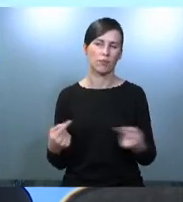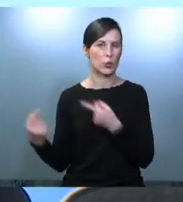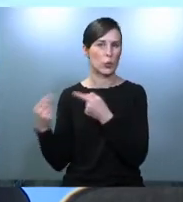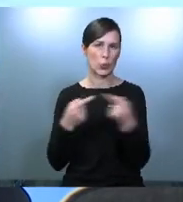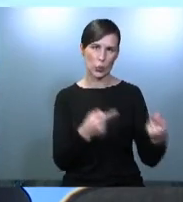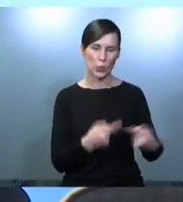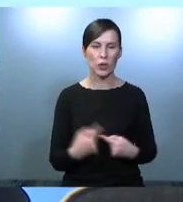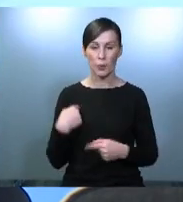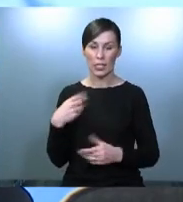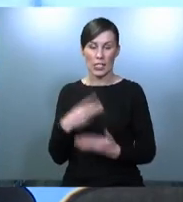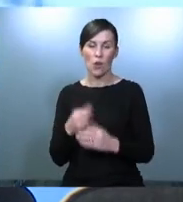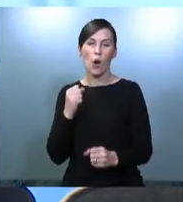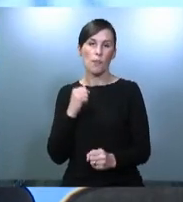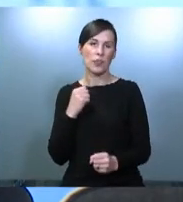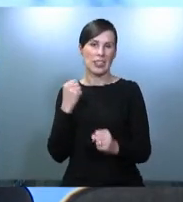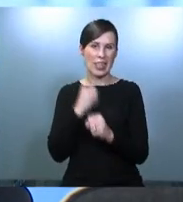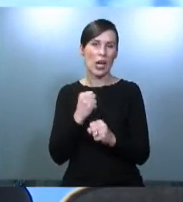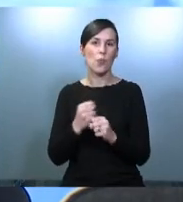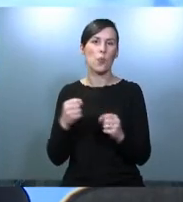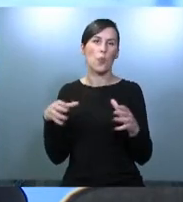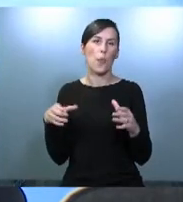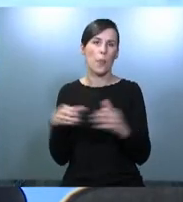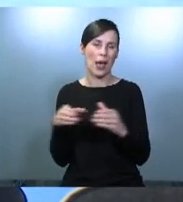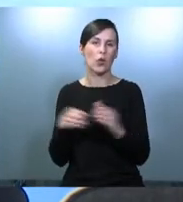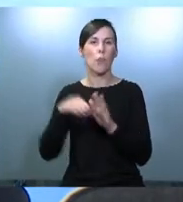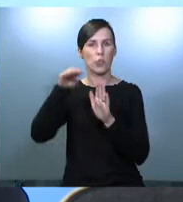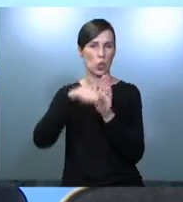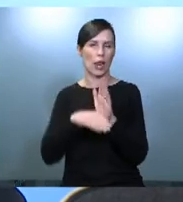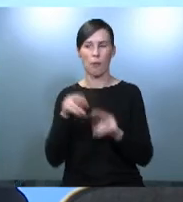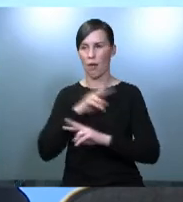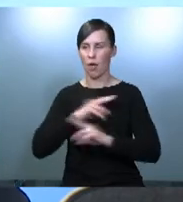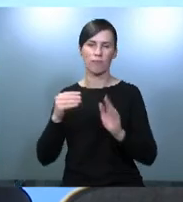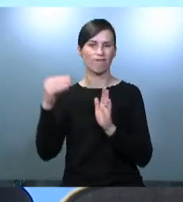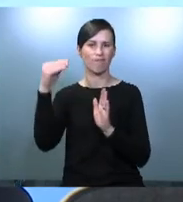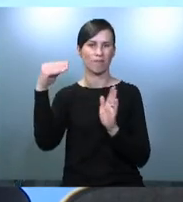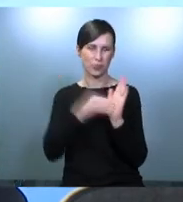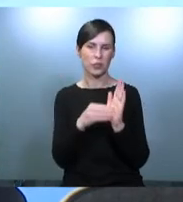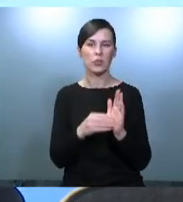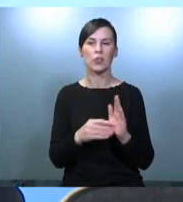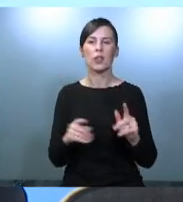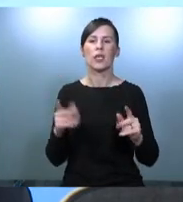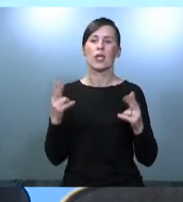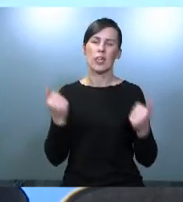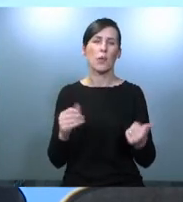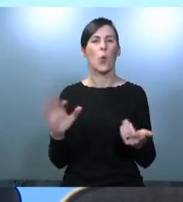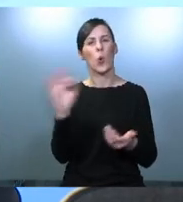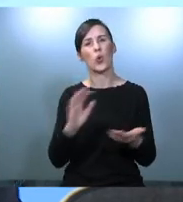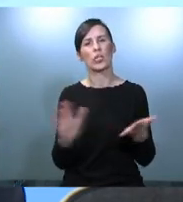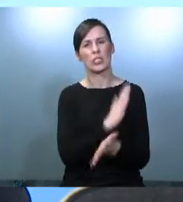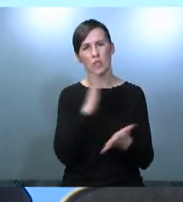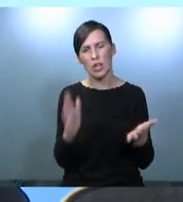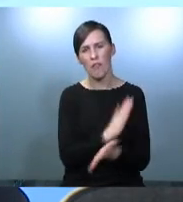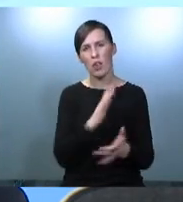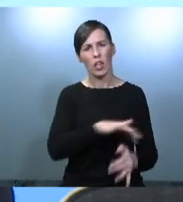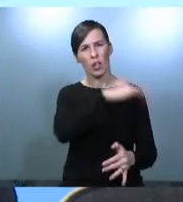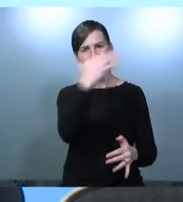darbo partijos programoje numatę. Aš nenoriu dabar plėstis, kas liečia savartyną, kas liečia valymo įrengimus. Iš tikrųjų, mes tą klausimą irgi